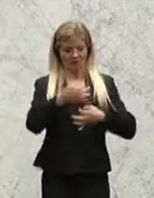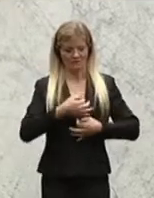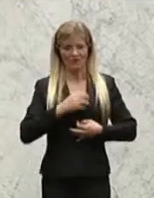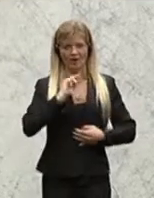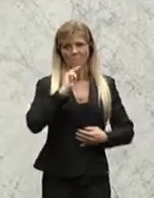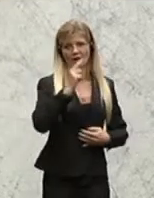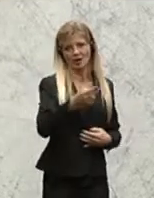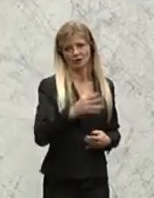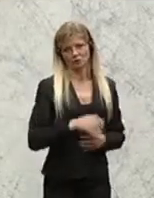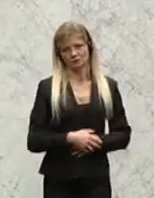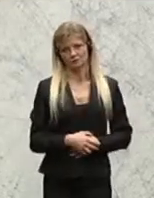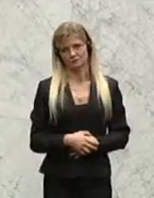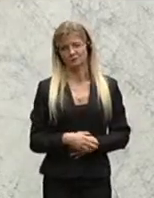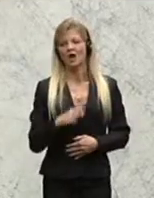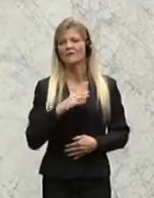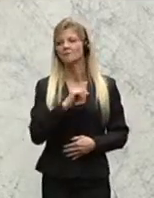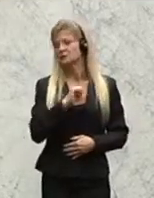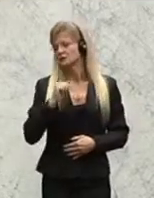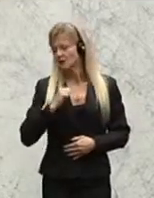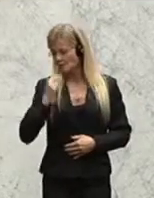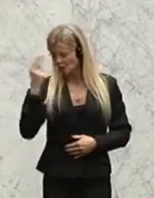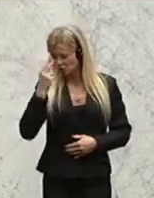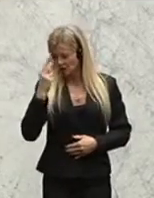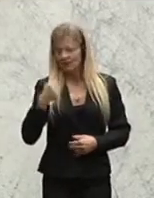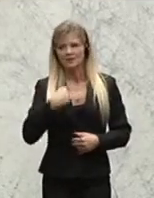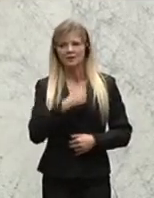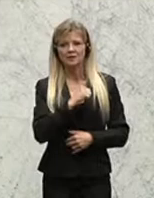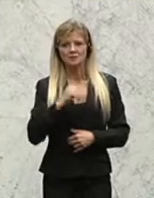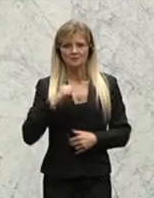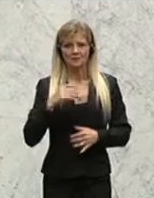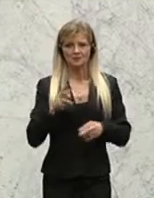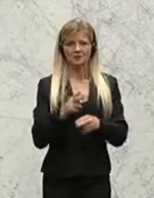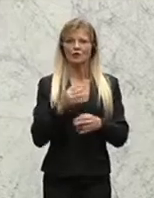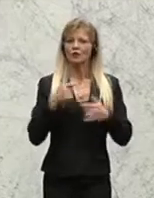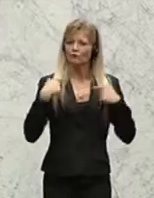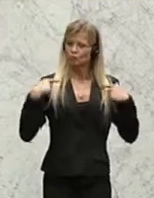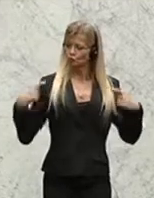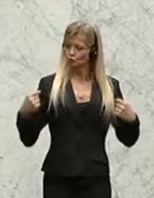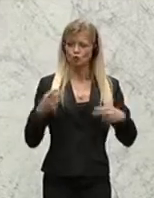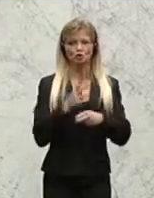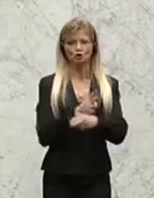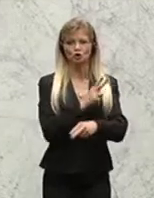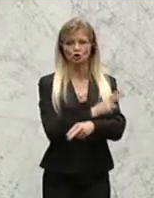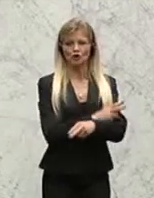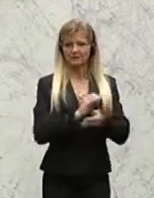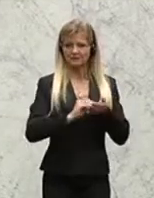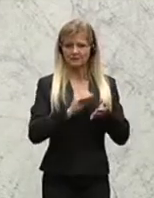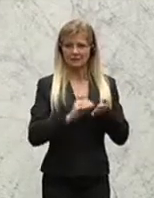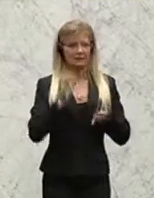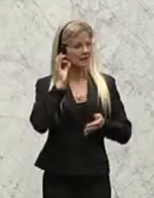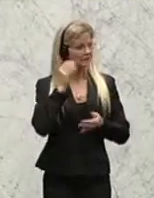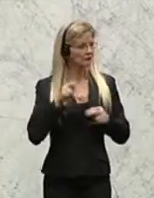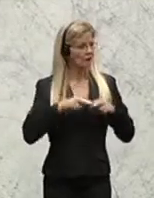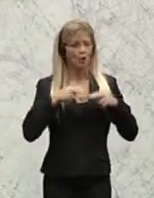Aber selbstverständlich nehme ich meine Funktion als Staatssekretärin im Bundeskanzleramt wahr